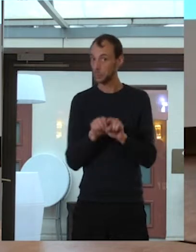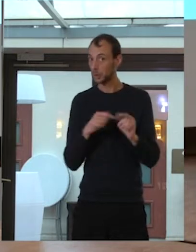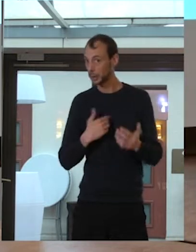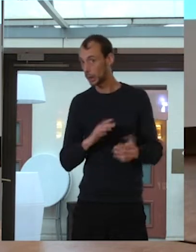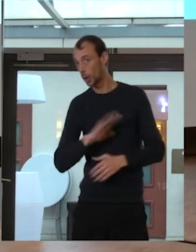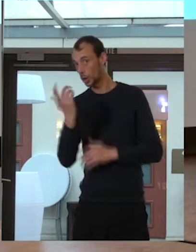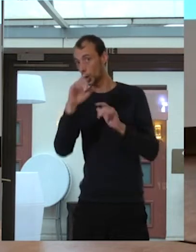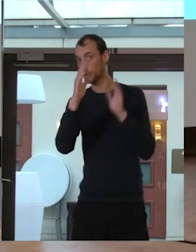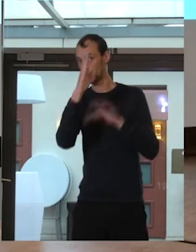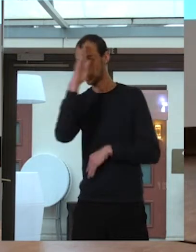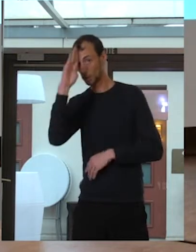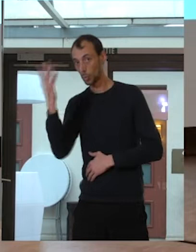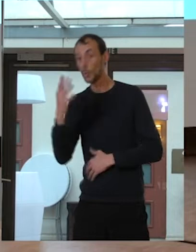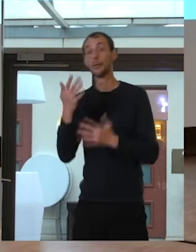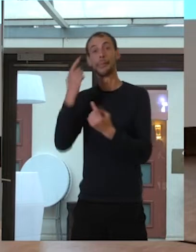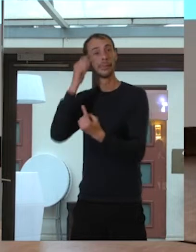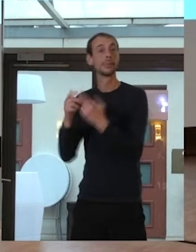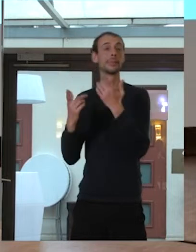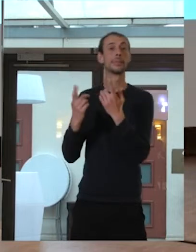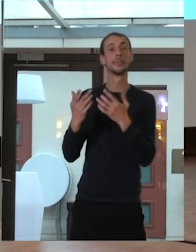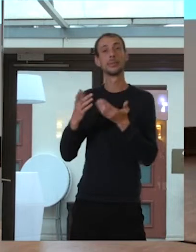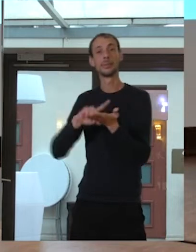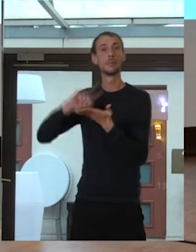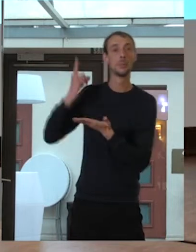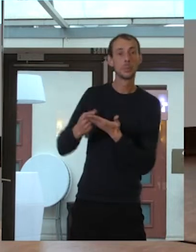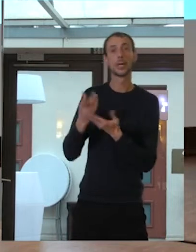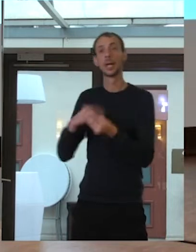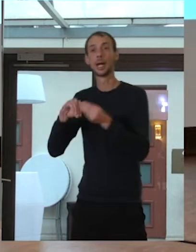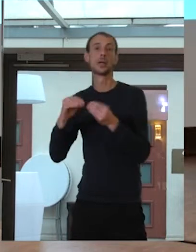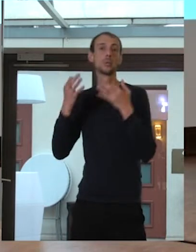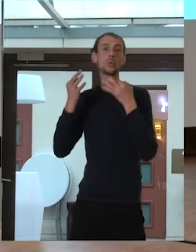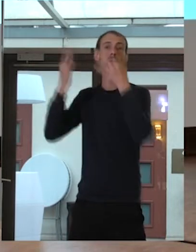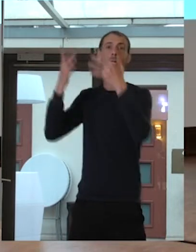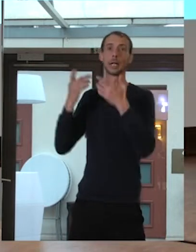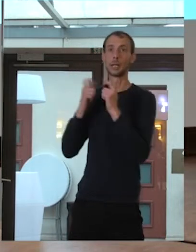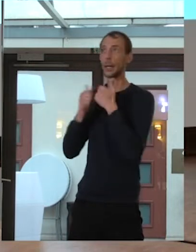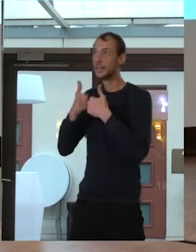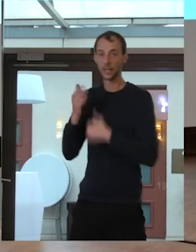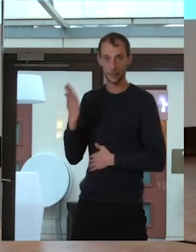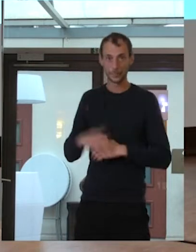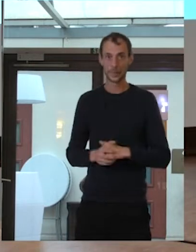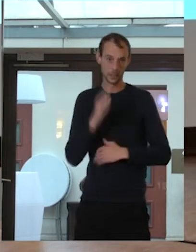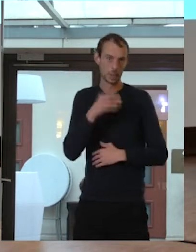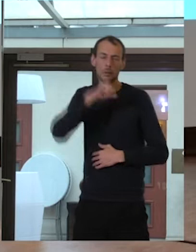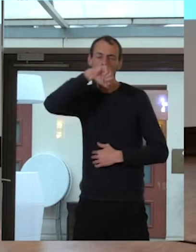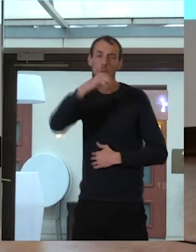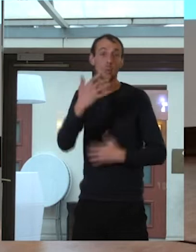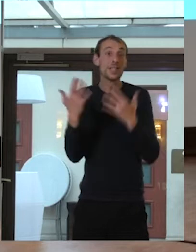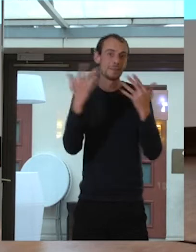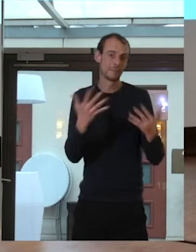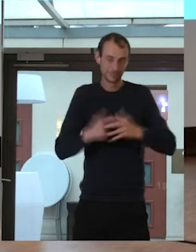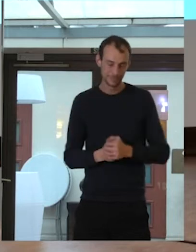aux finances et aux défis climatiques. Du coup, j'ai une petite appétence pour les chiffres. Donc, je vais commencer par parler de